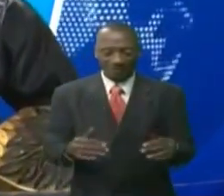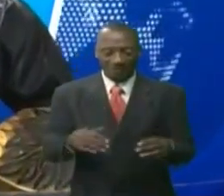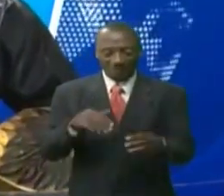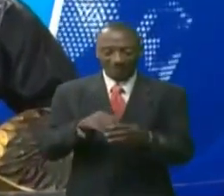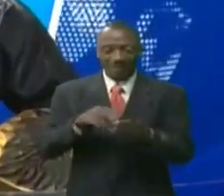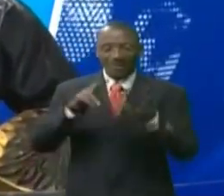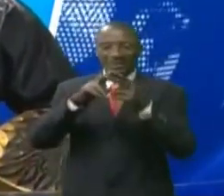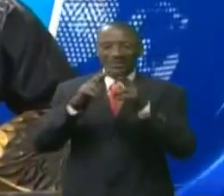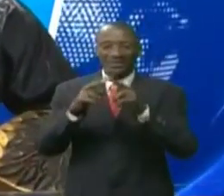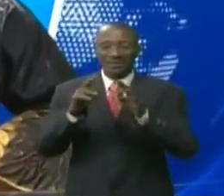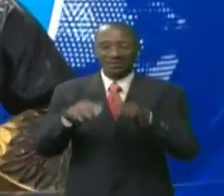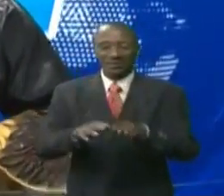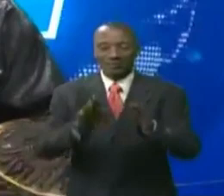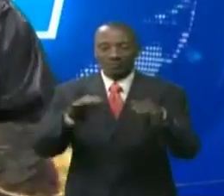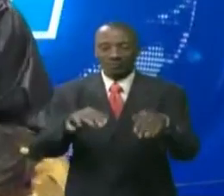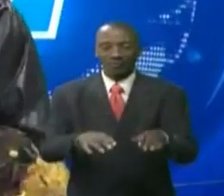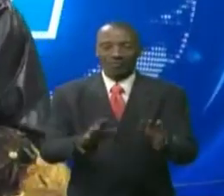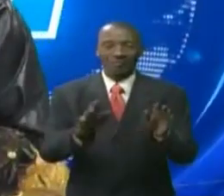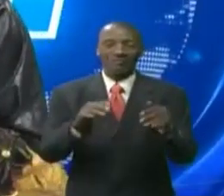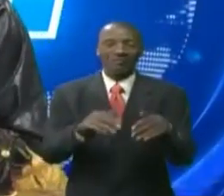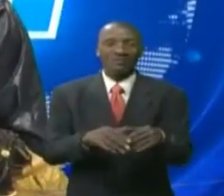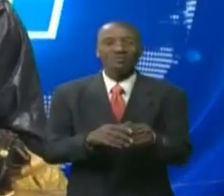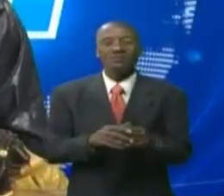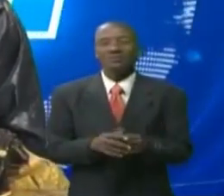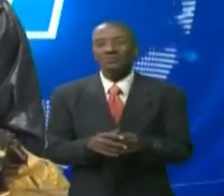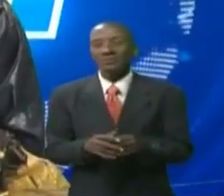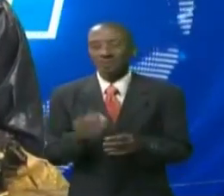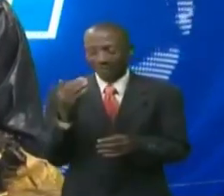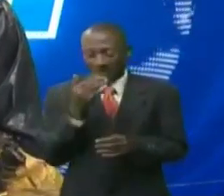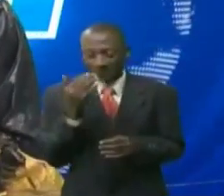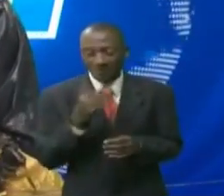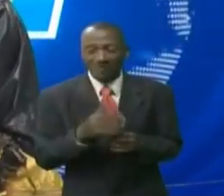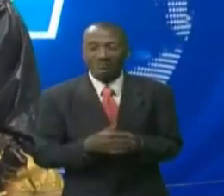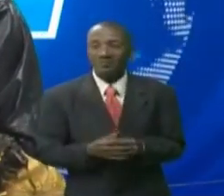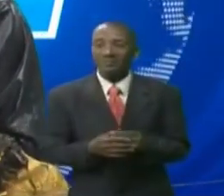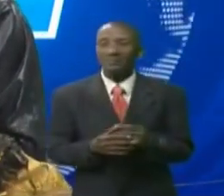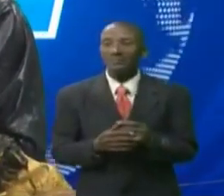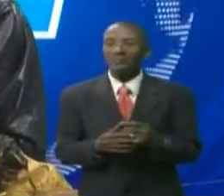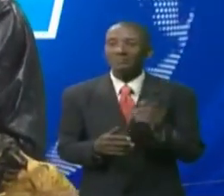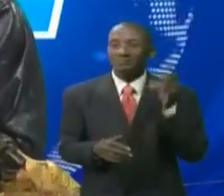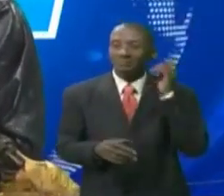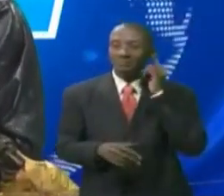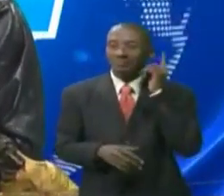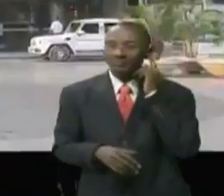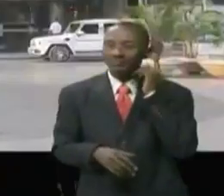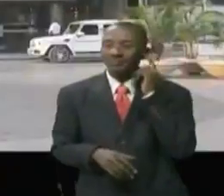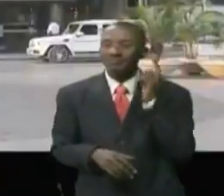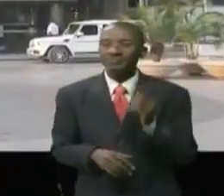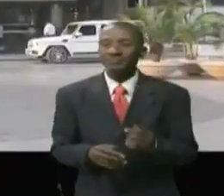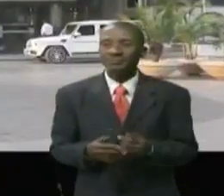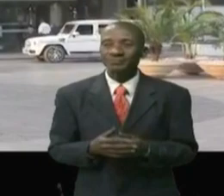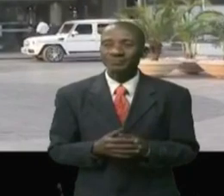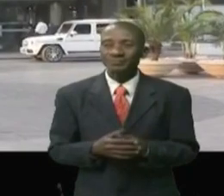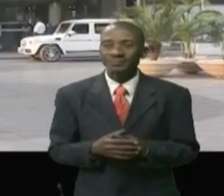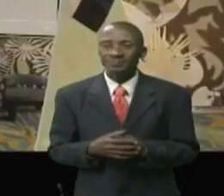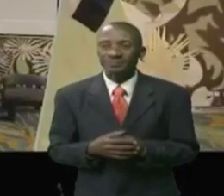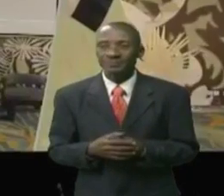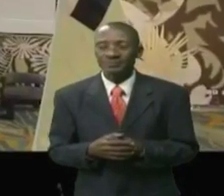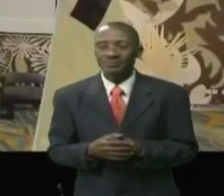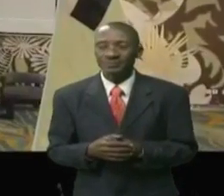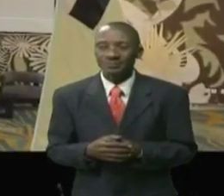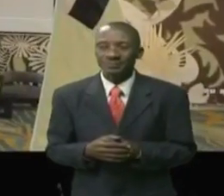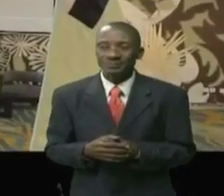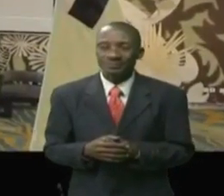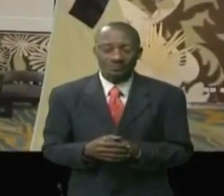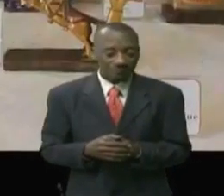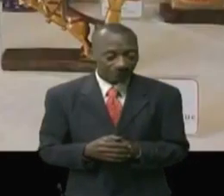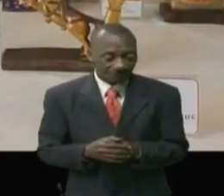et différentes personnalités congolaises rodé panda nous en dit plus 6 octobre 1973